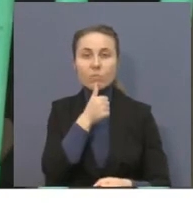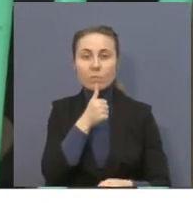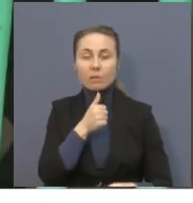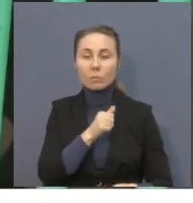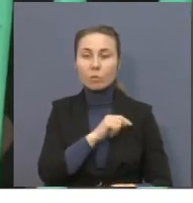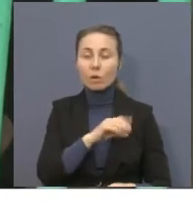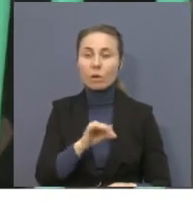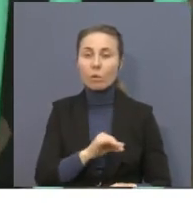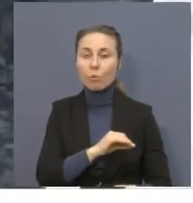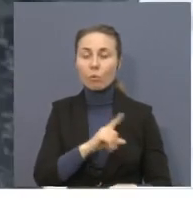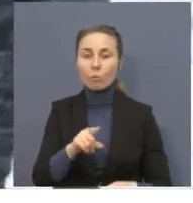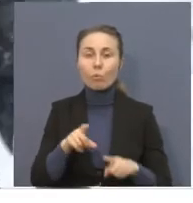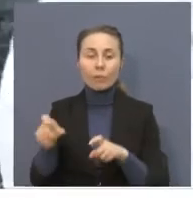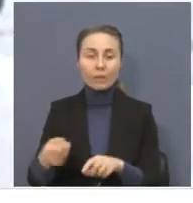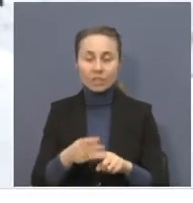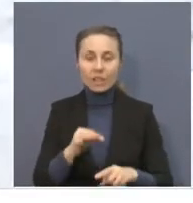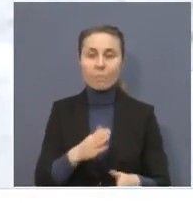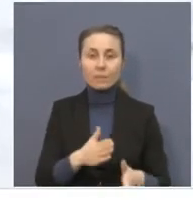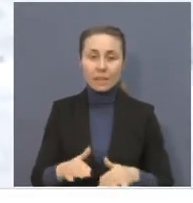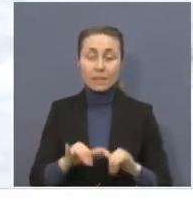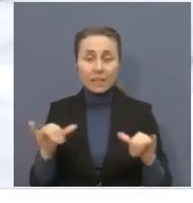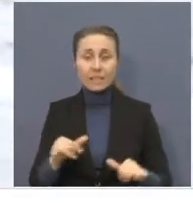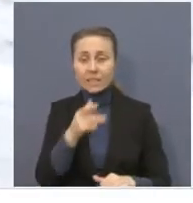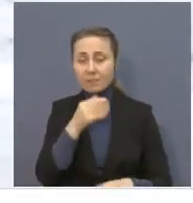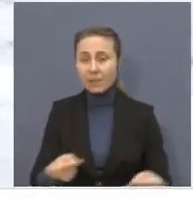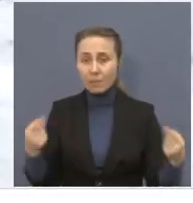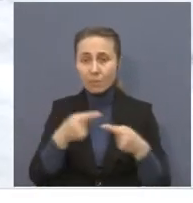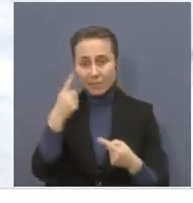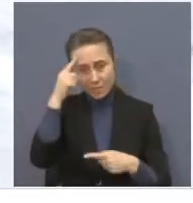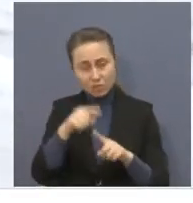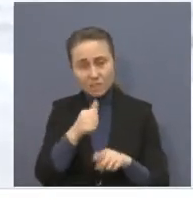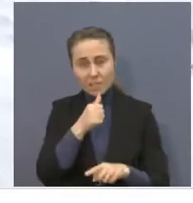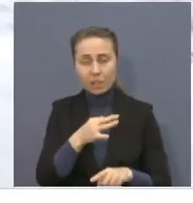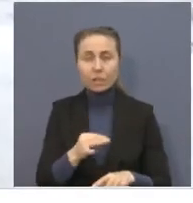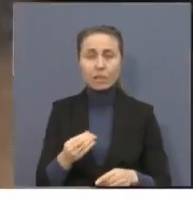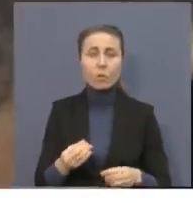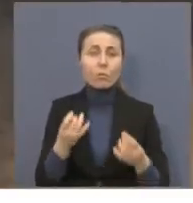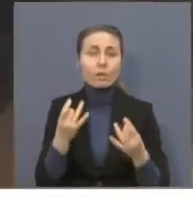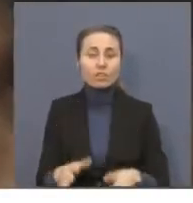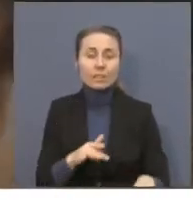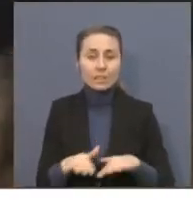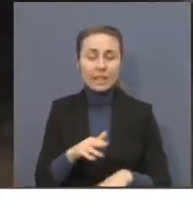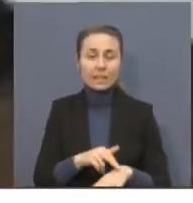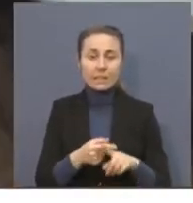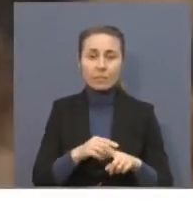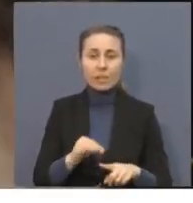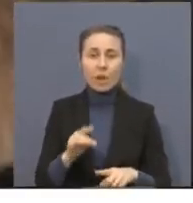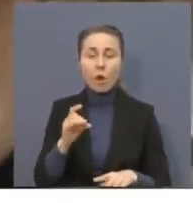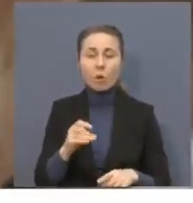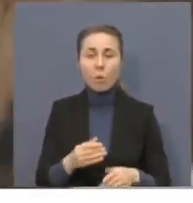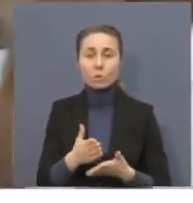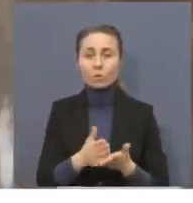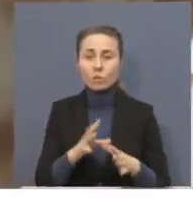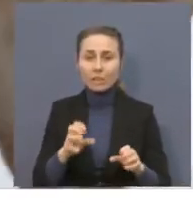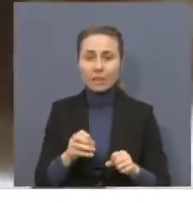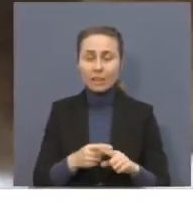побега. Также, несмотря на постоянное развитие современных технических средств, существенно упрощающие деятельность полиции, роль служебной собаки